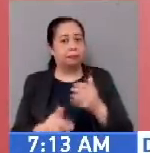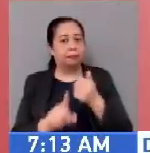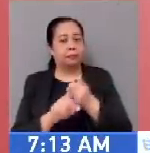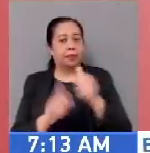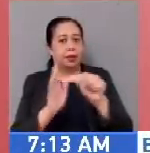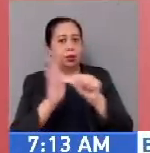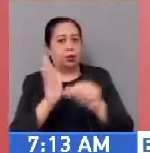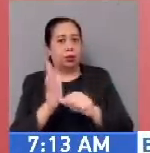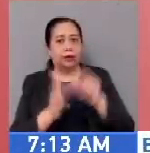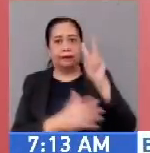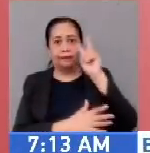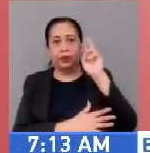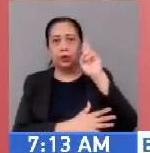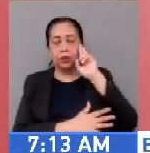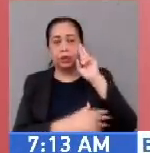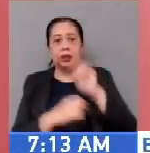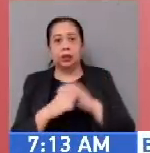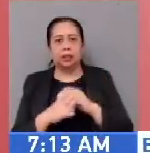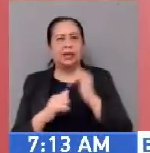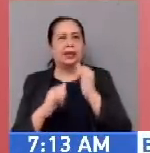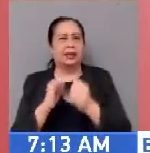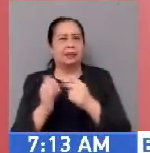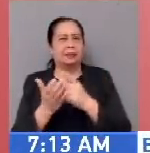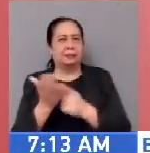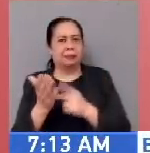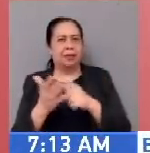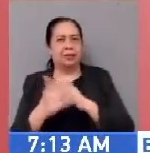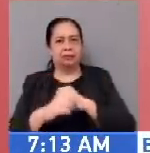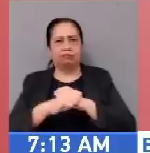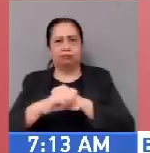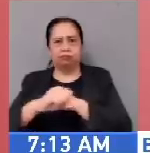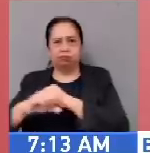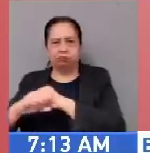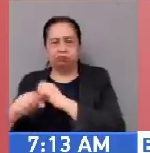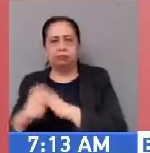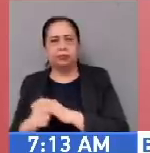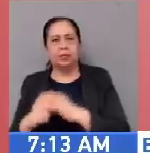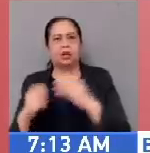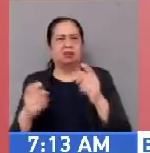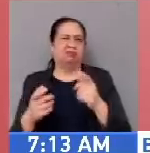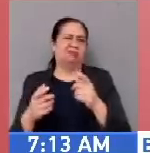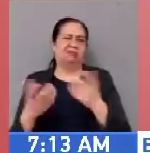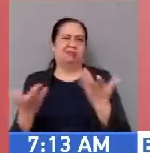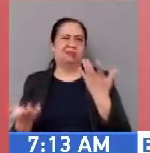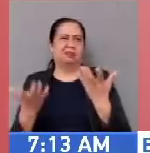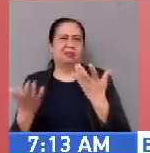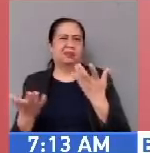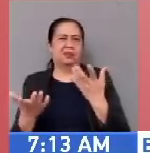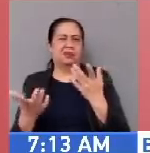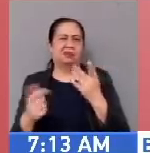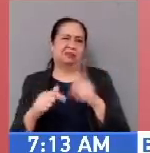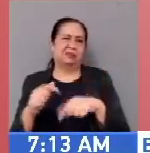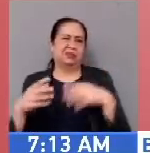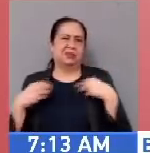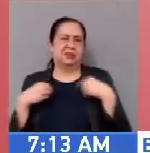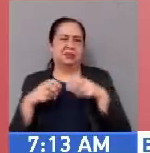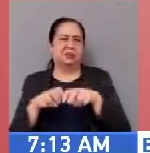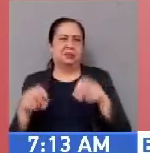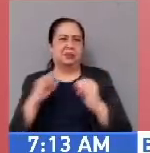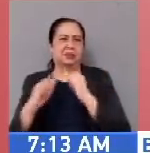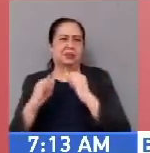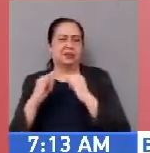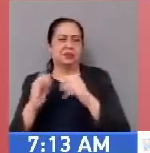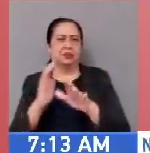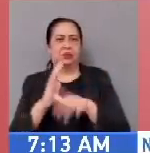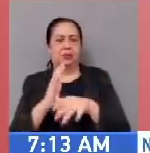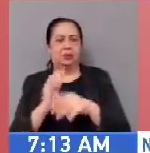Rodriguez, nasa huling bahagi na sila ng pangampanya at malabo nang maka-accommodate ng panel interview ng COMELEC. Ito pa naman